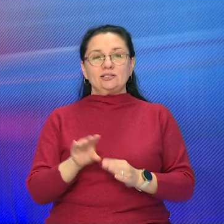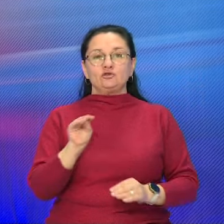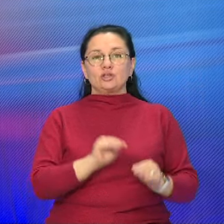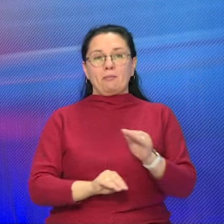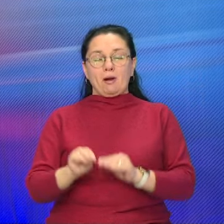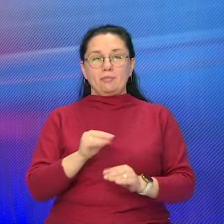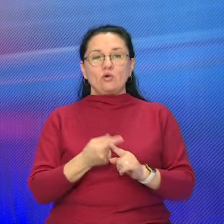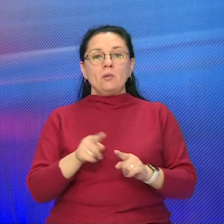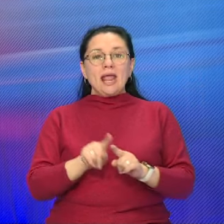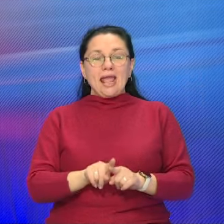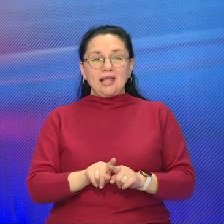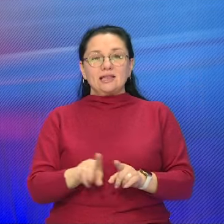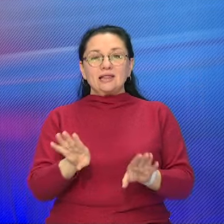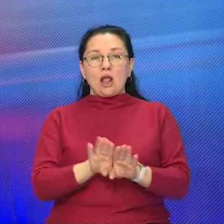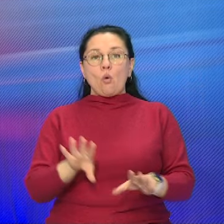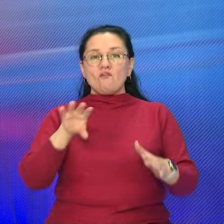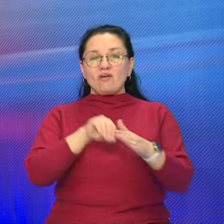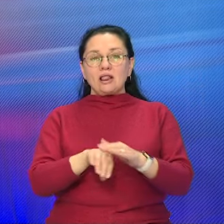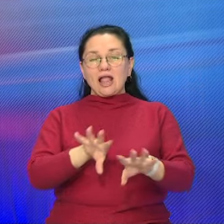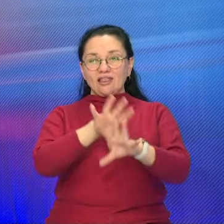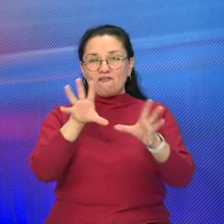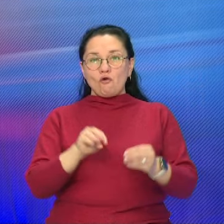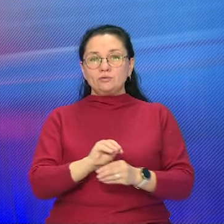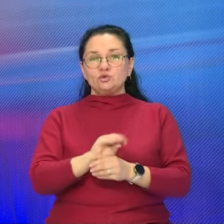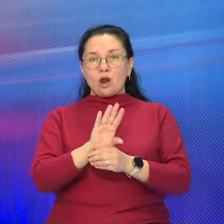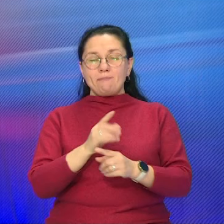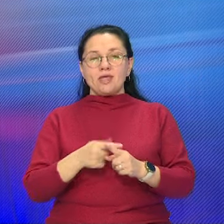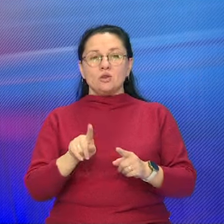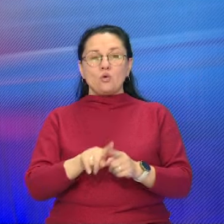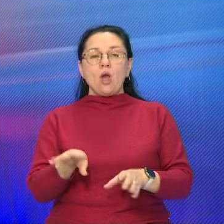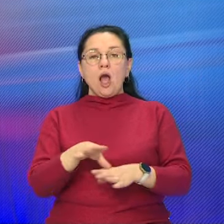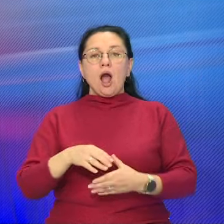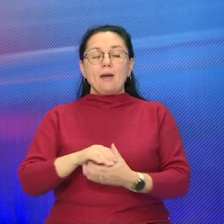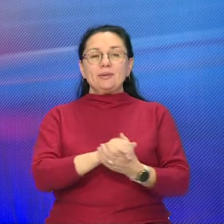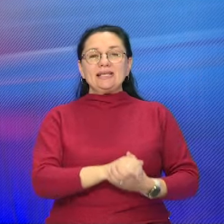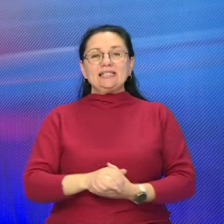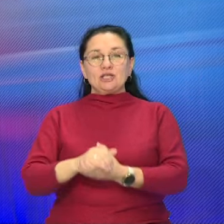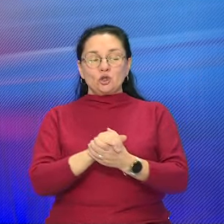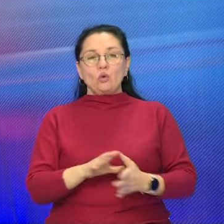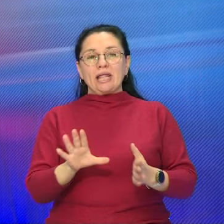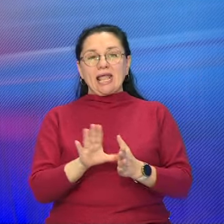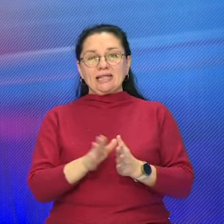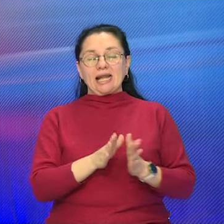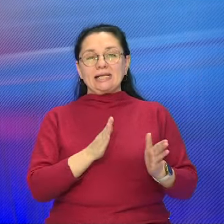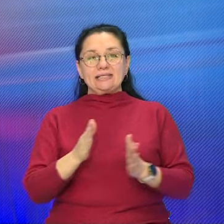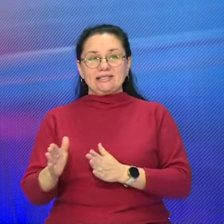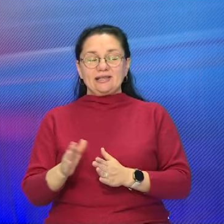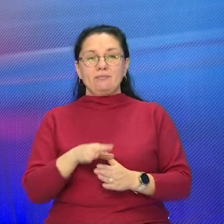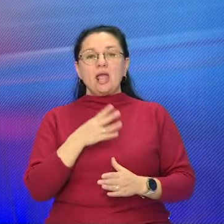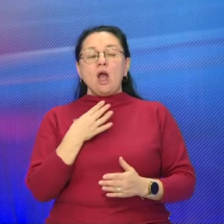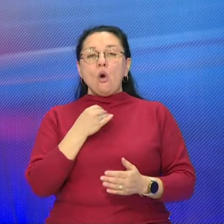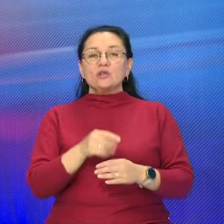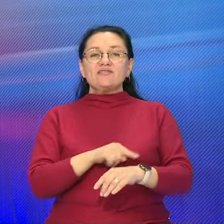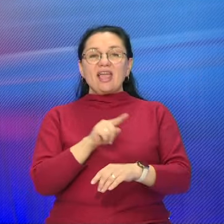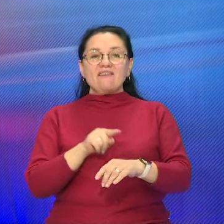Это своеобразный вклад в общую копилку надежности Объединенной энергосистемы Республики Беларусь, потому как от своевременности